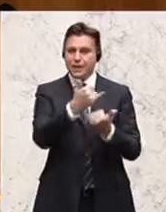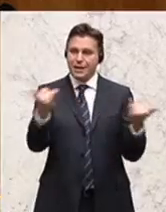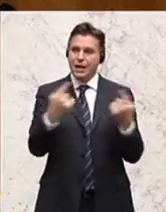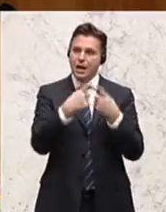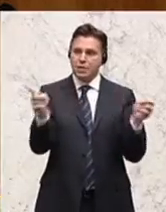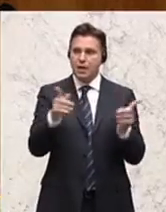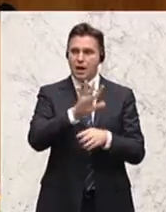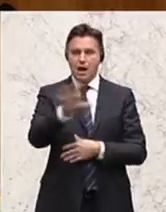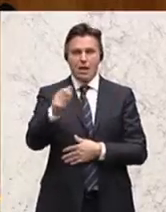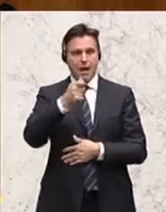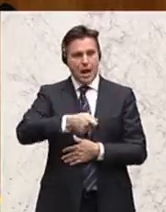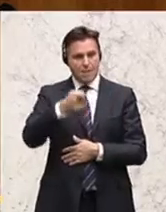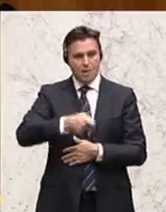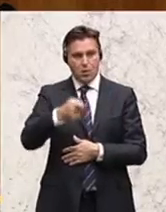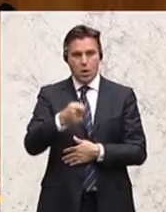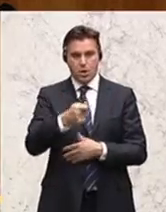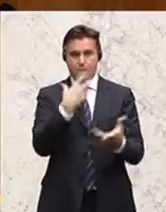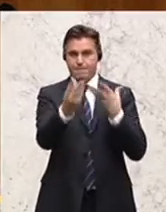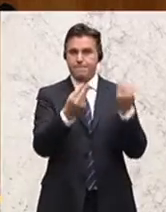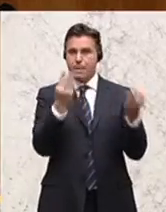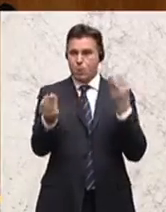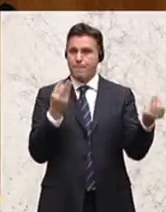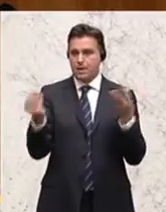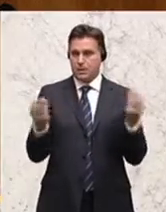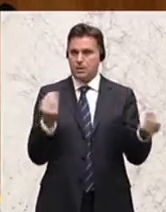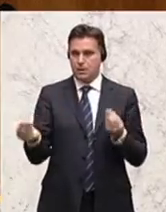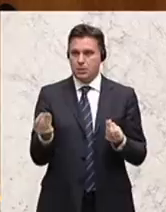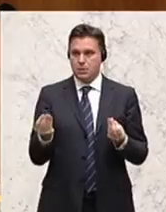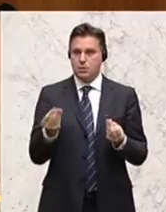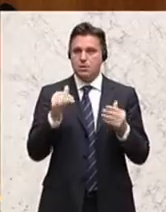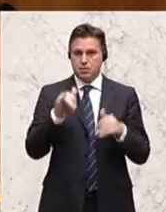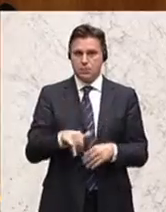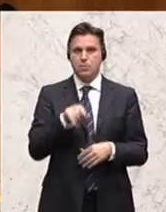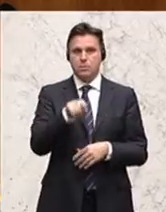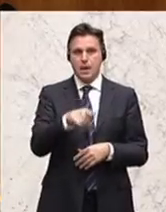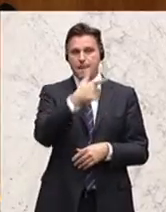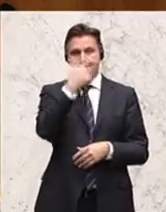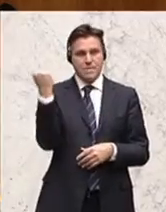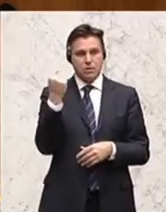Abgeordneten bekommen. Und zwar ist ein Literaturpreis von Menschen mit